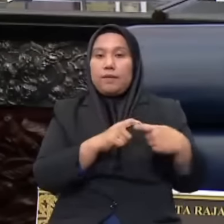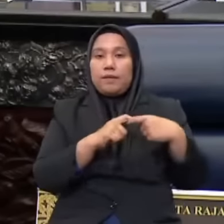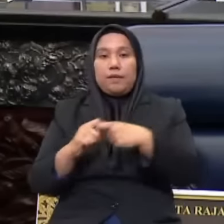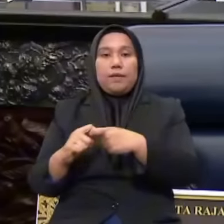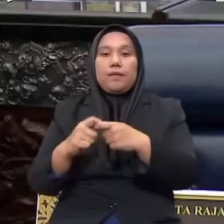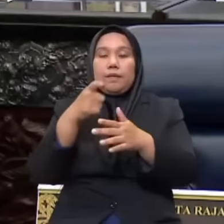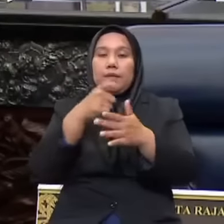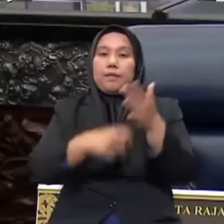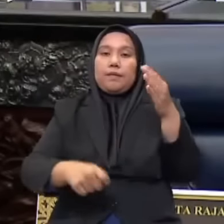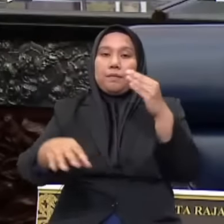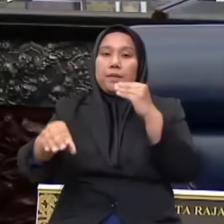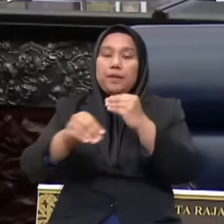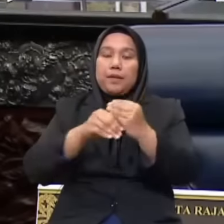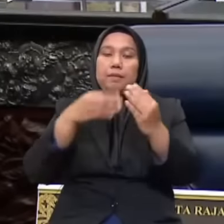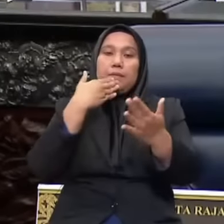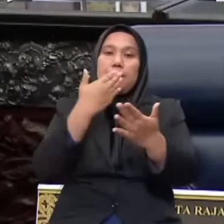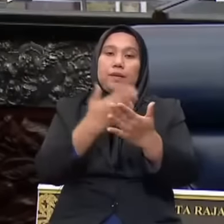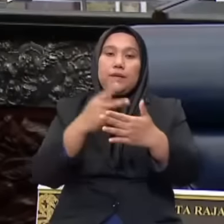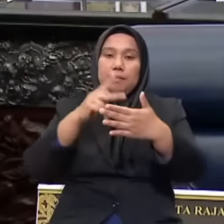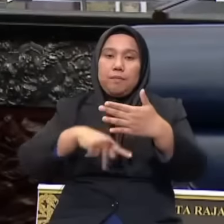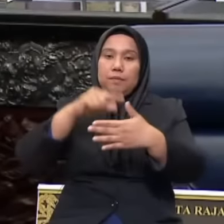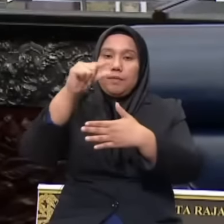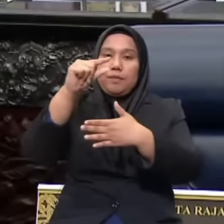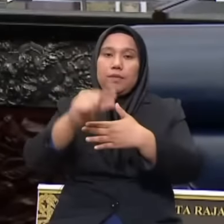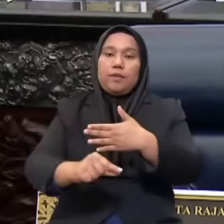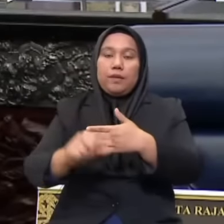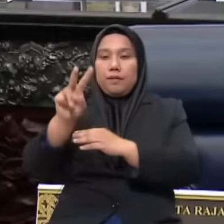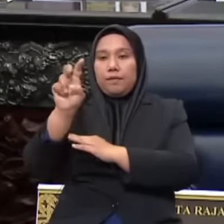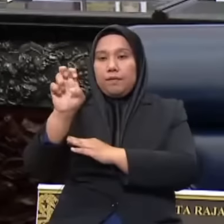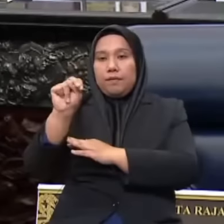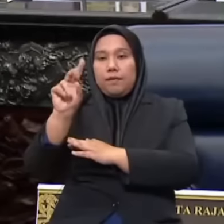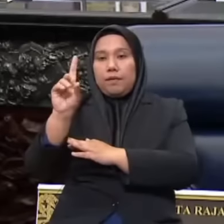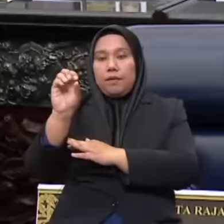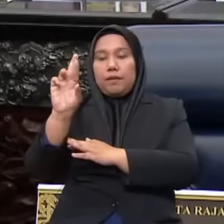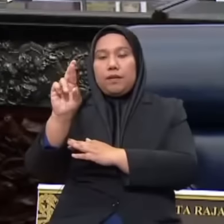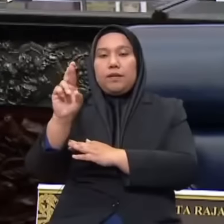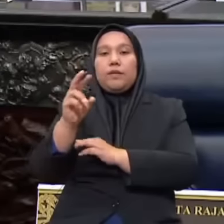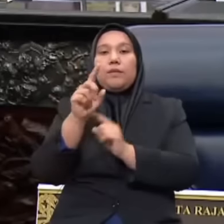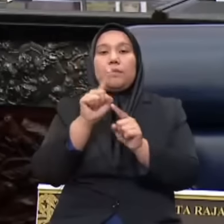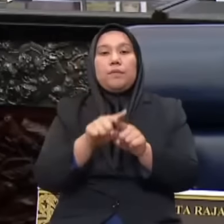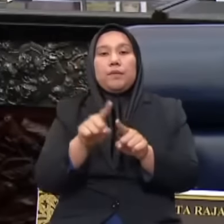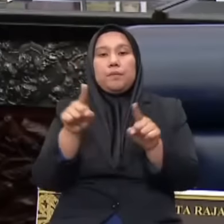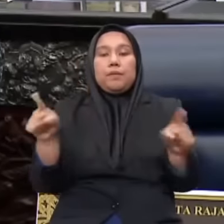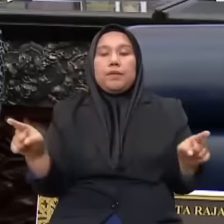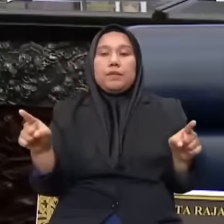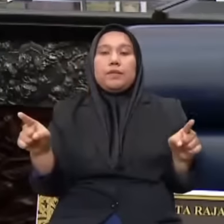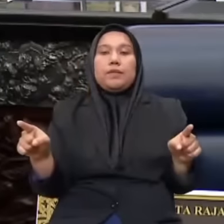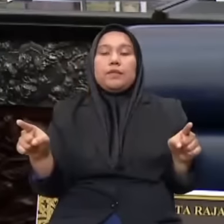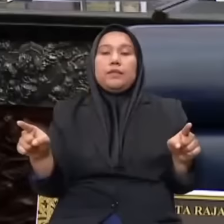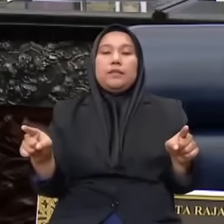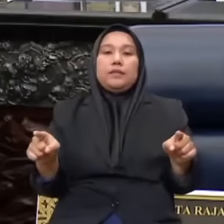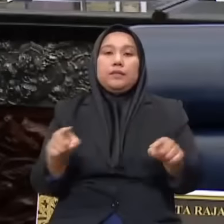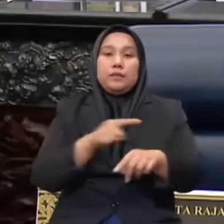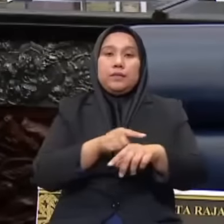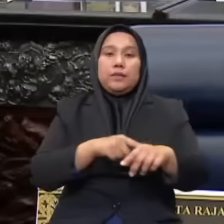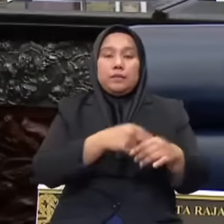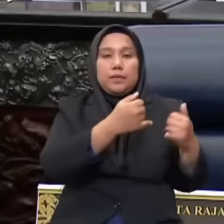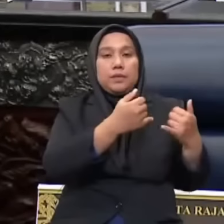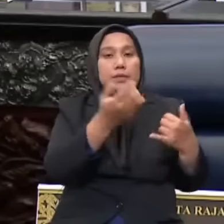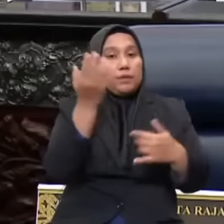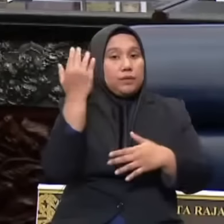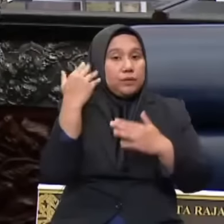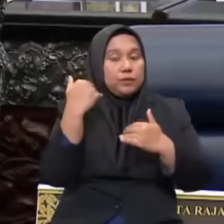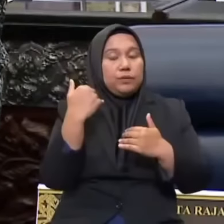melalui penambahbaikan program-program vendor yang berbeza di zaman ini berbanding dengan program vendor sebelum ini.